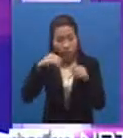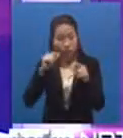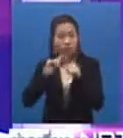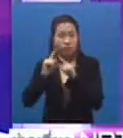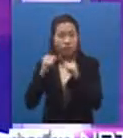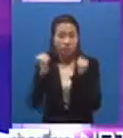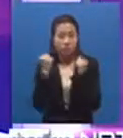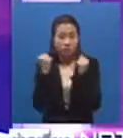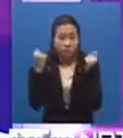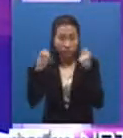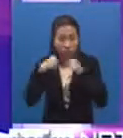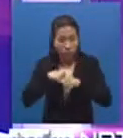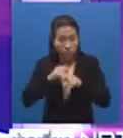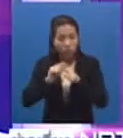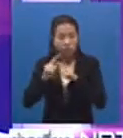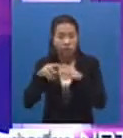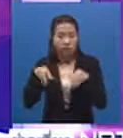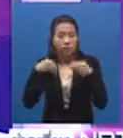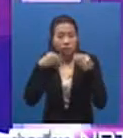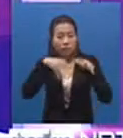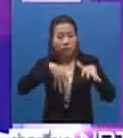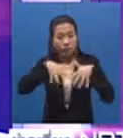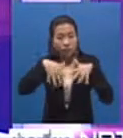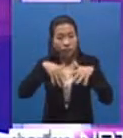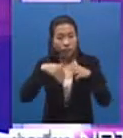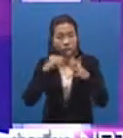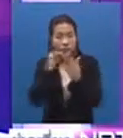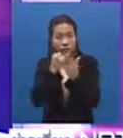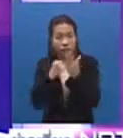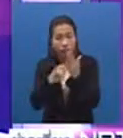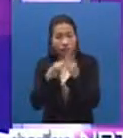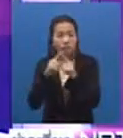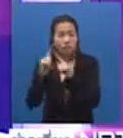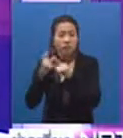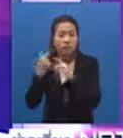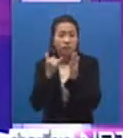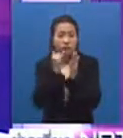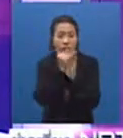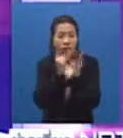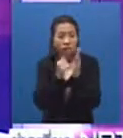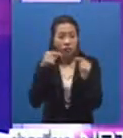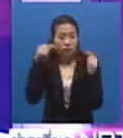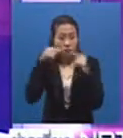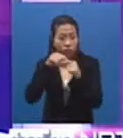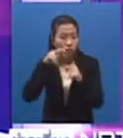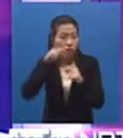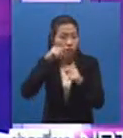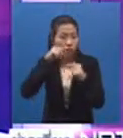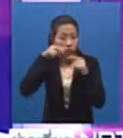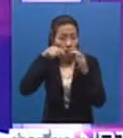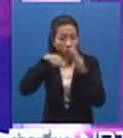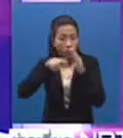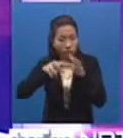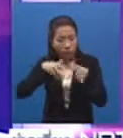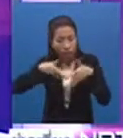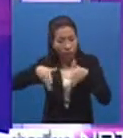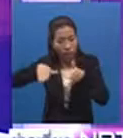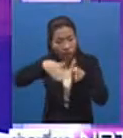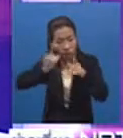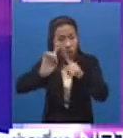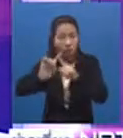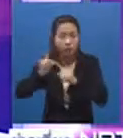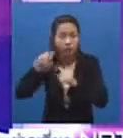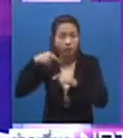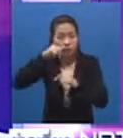ห่มกันหนาวให้กับประชาชนค่ะส่วนที่จังหวัดพัทลุงหลายหน่วยงานลงพื้นที่ตรวจสอบระดับน้ำในลำคลองค่ะหวังว่าจะเกิดปัญหา